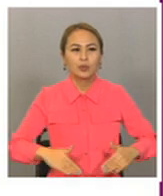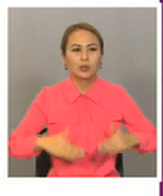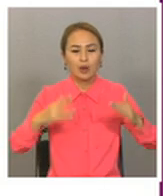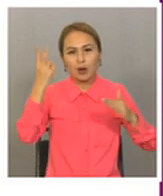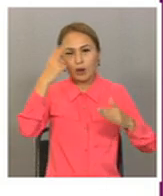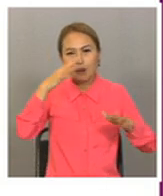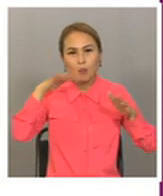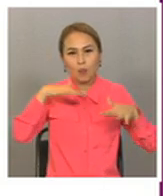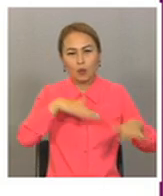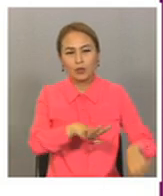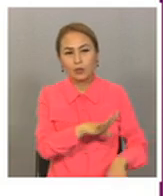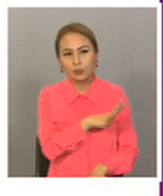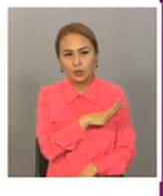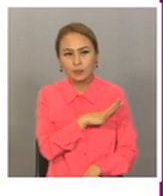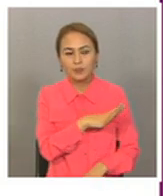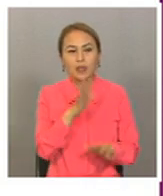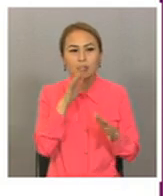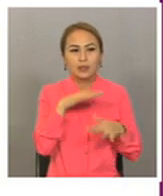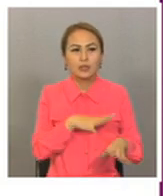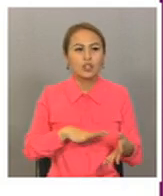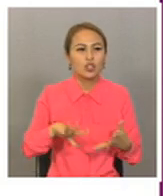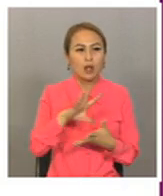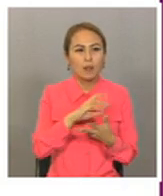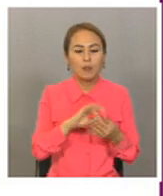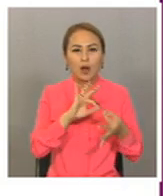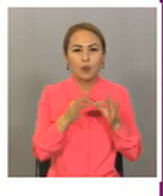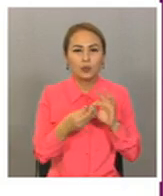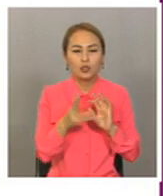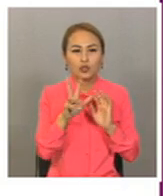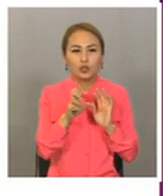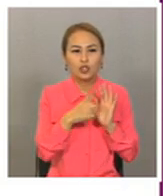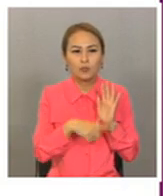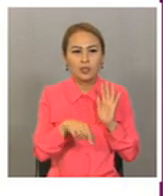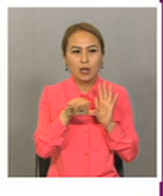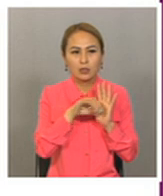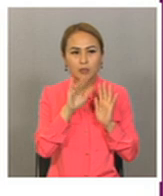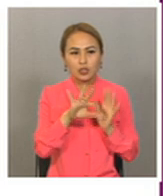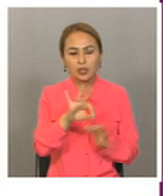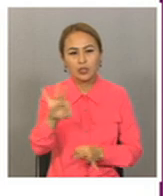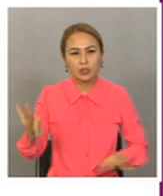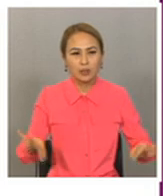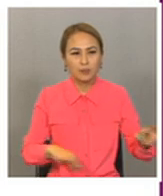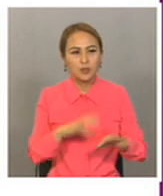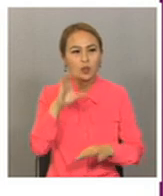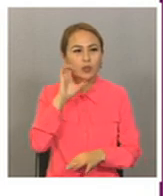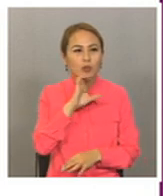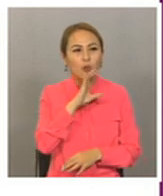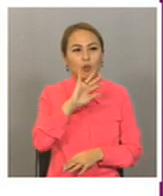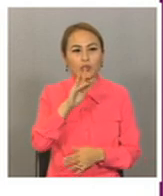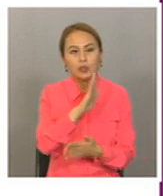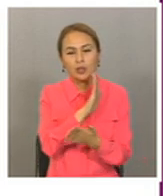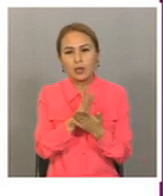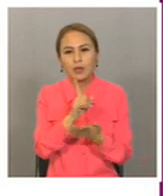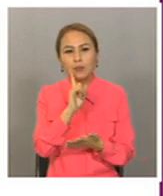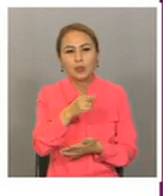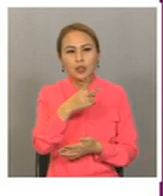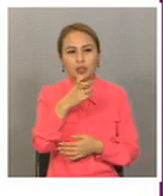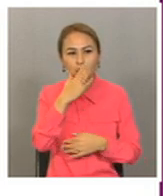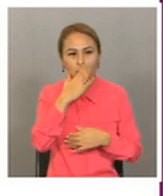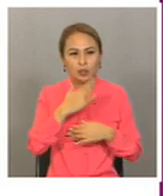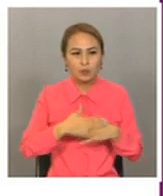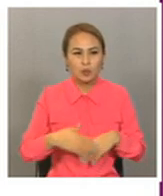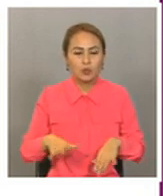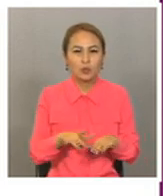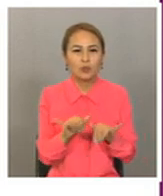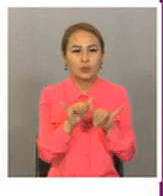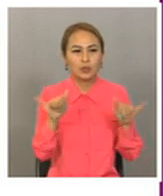теңізден бөлінген. Теңіздің жалпы ауданы 376 мың шаршы километр. Солтүстіктен оңтүстікке қарай